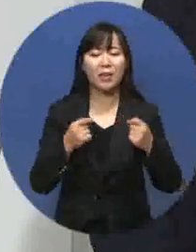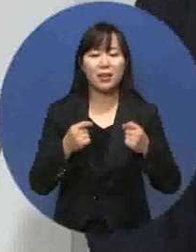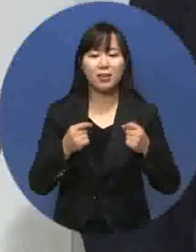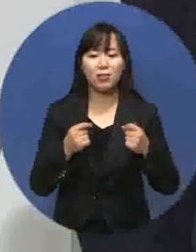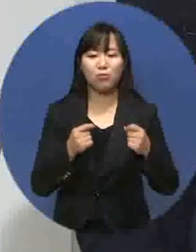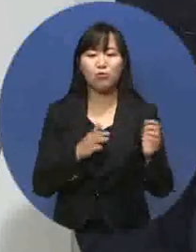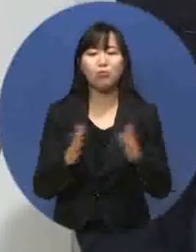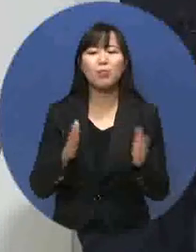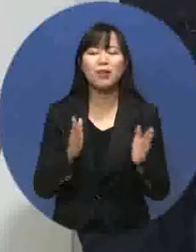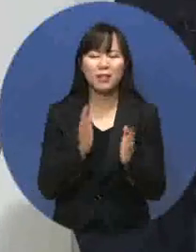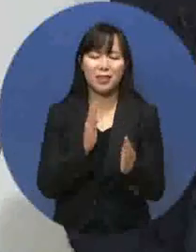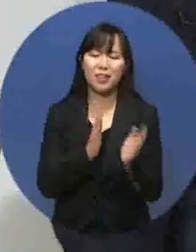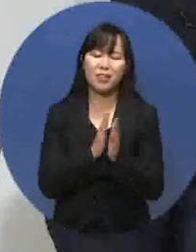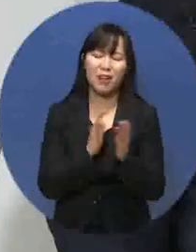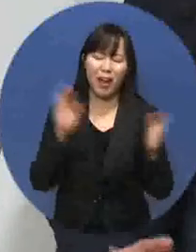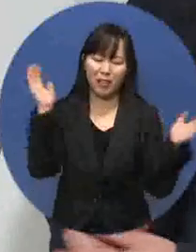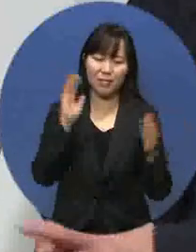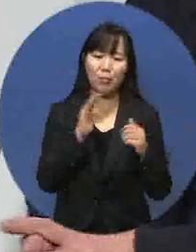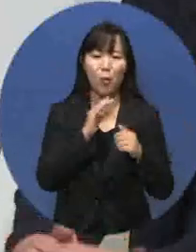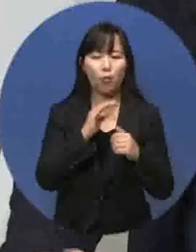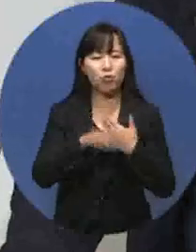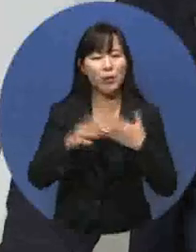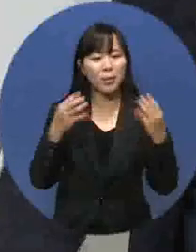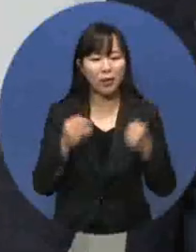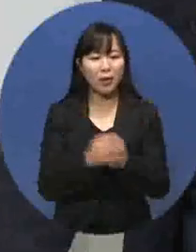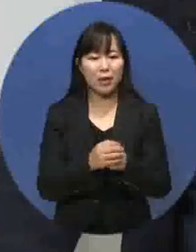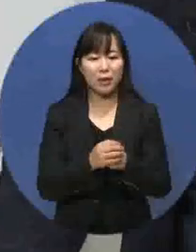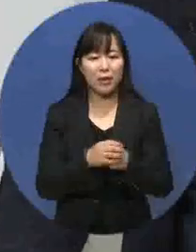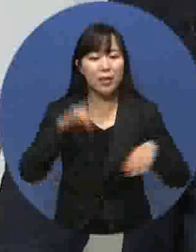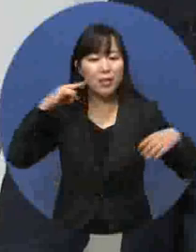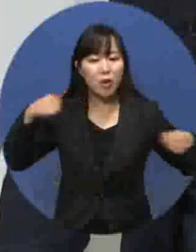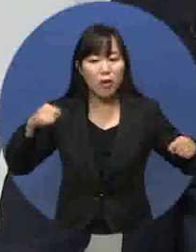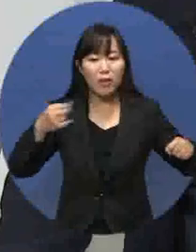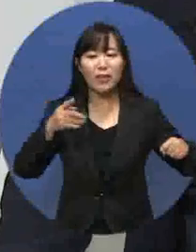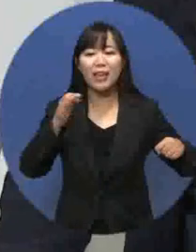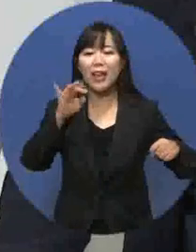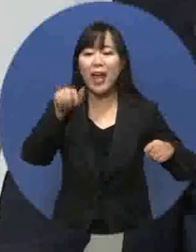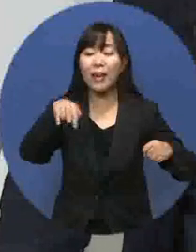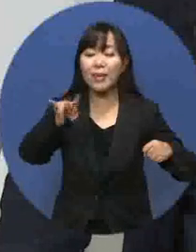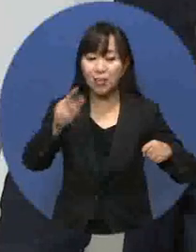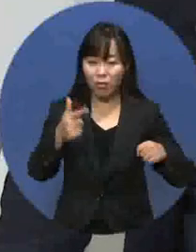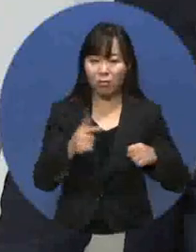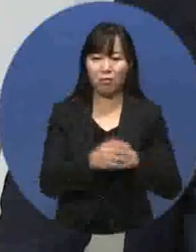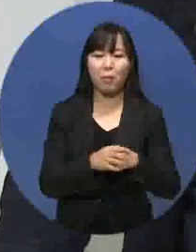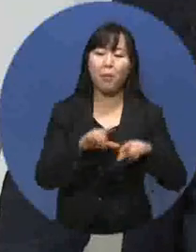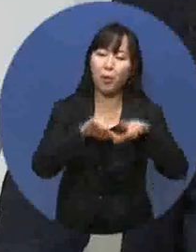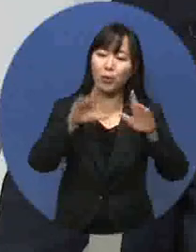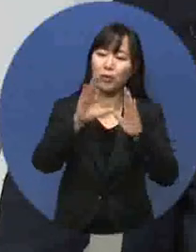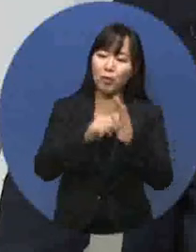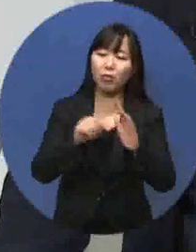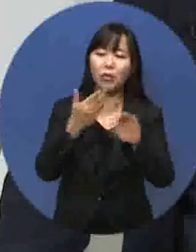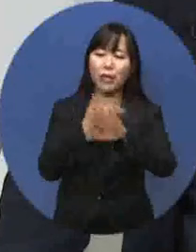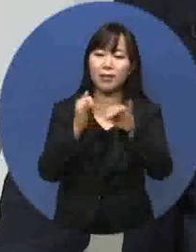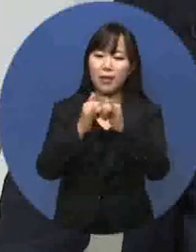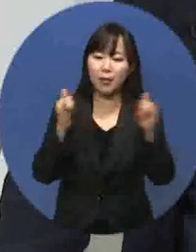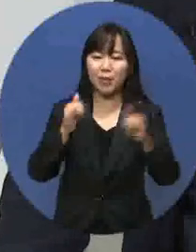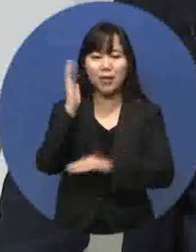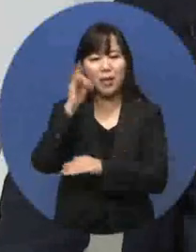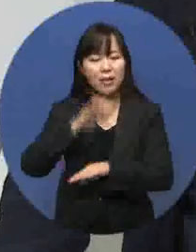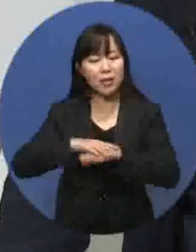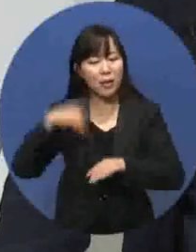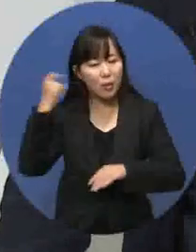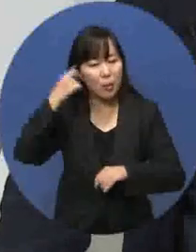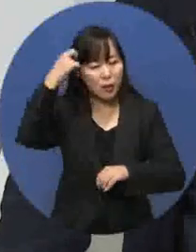준비하는 친구들이 많은데 연기는 액션이 아니고 리액션이라고 남의 얘기를 평상시에도 잘 듣는 듣고